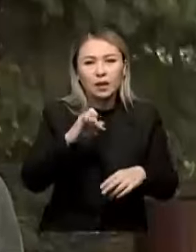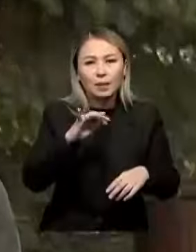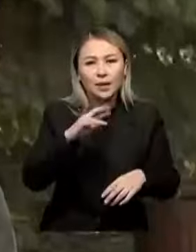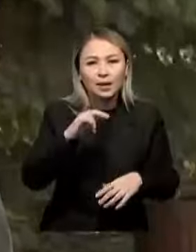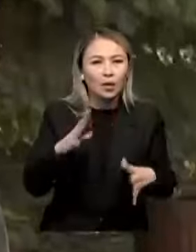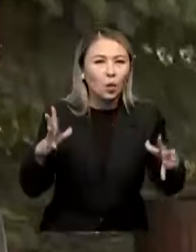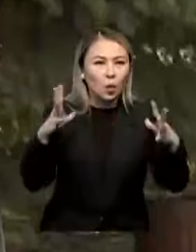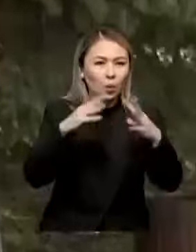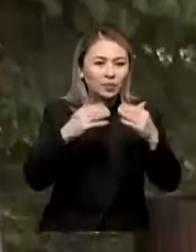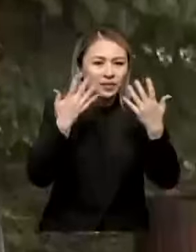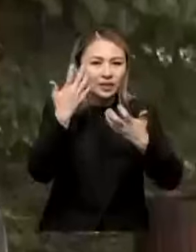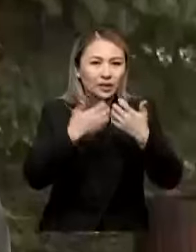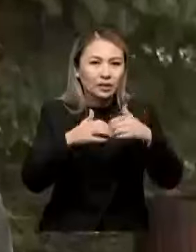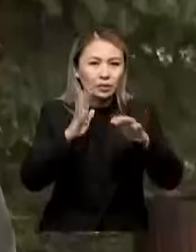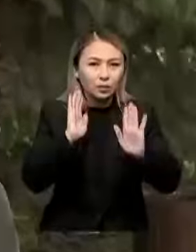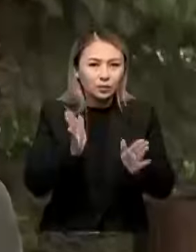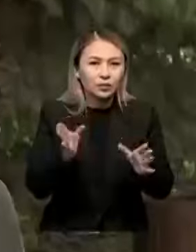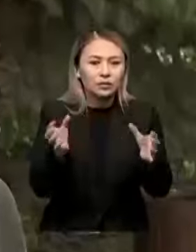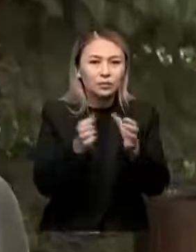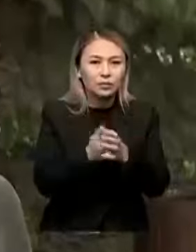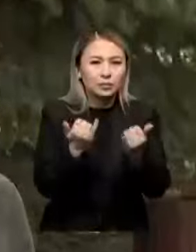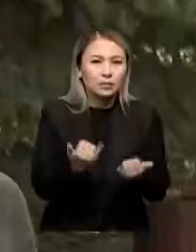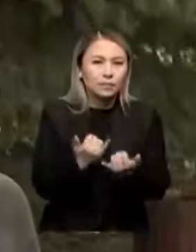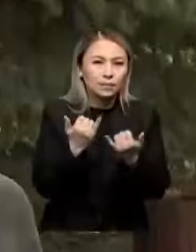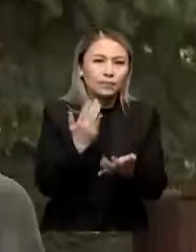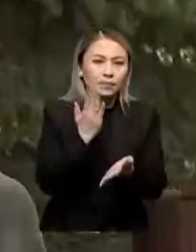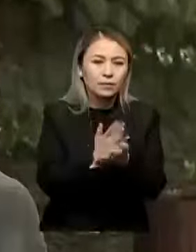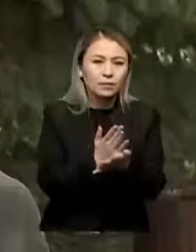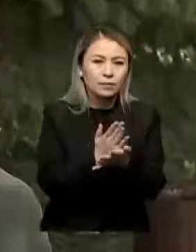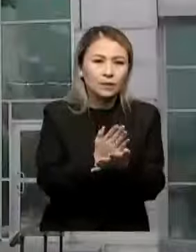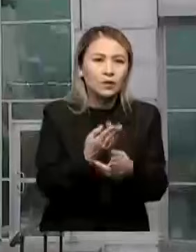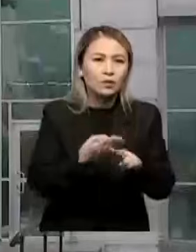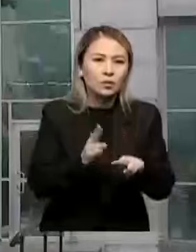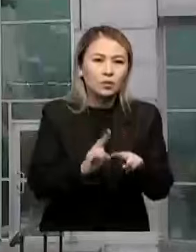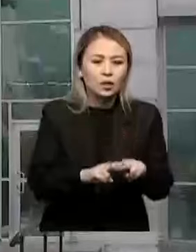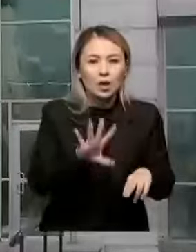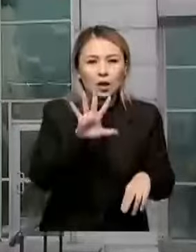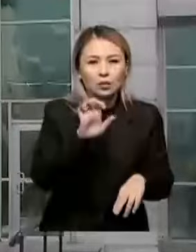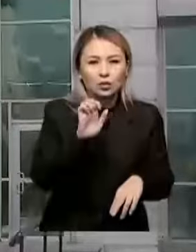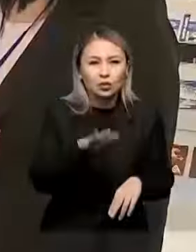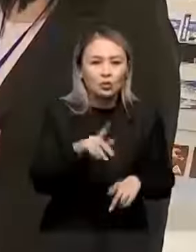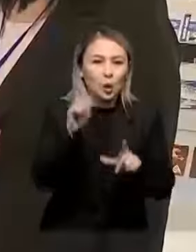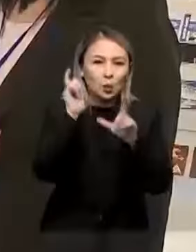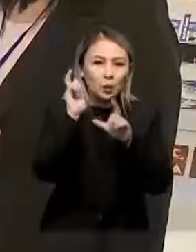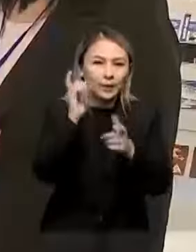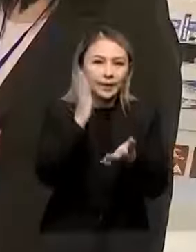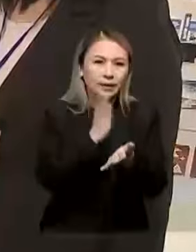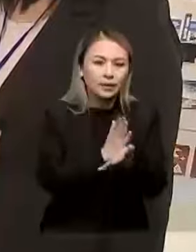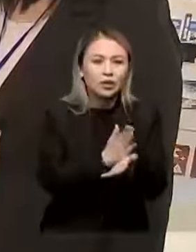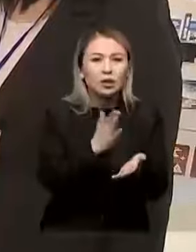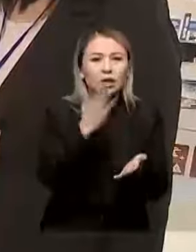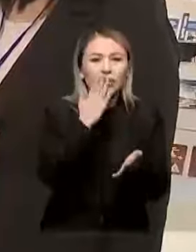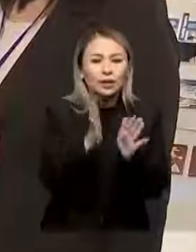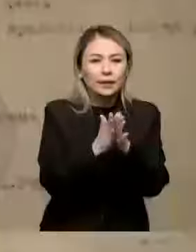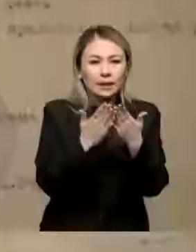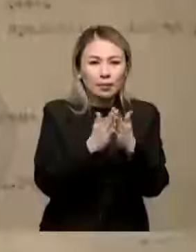бәрін қоссақ, барлығының қазір беріп отырған мысы сол 500 000 тоннадай болып отыр. Ұлттық